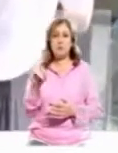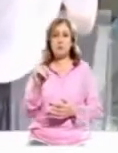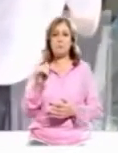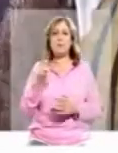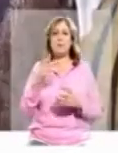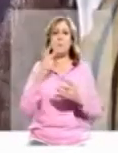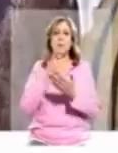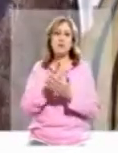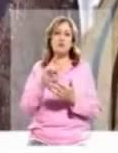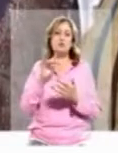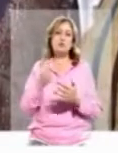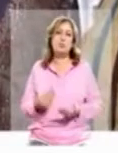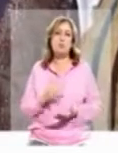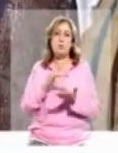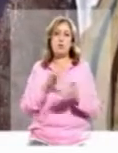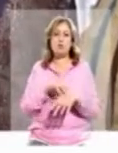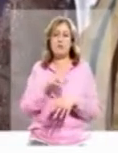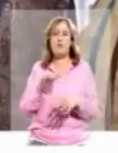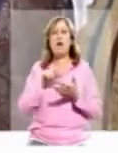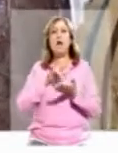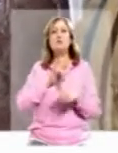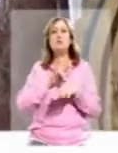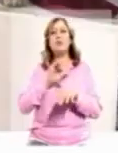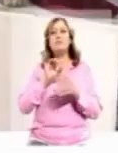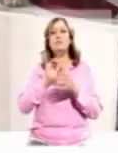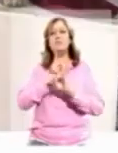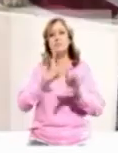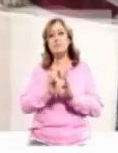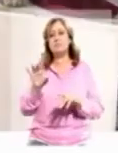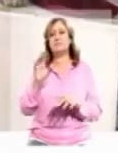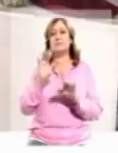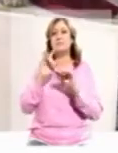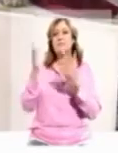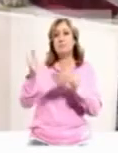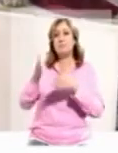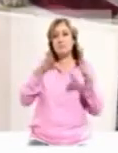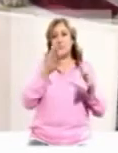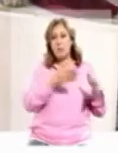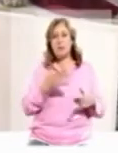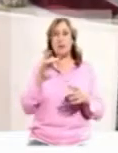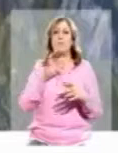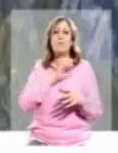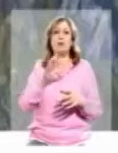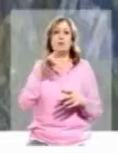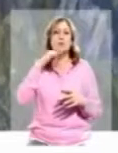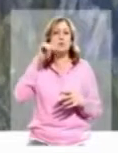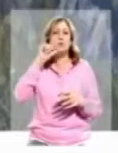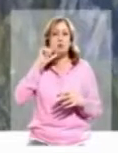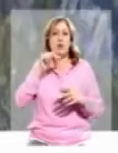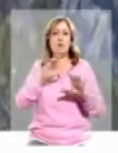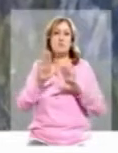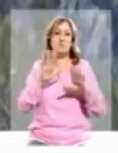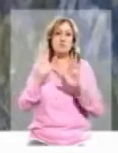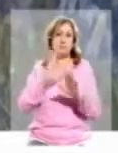музея представляют жителям города Кокшетау. Экскурсоводы рассказывают об истории и ценности каждого. Выставка «Богатство Кустаная» была открыта в